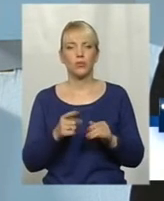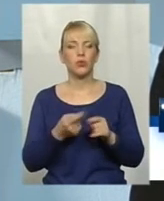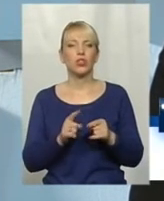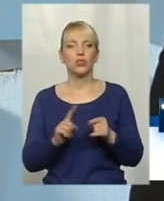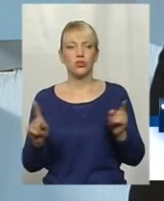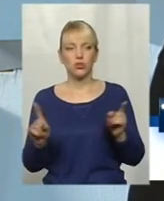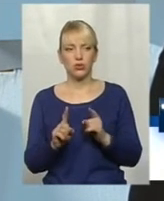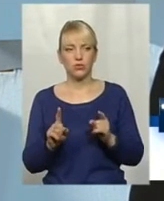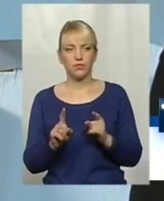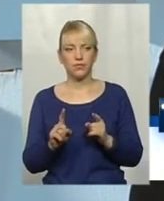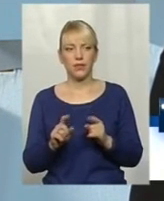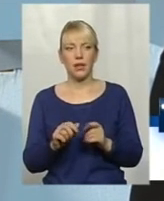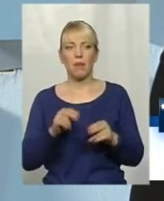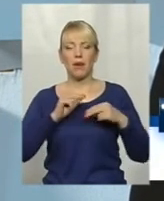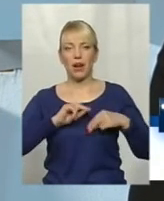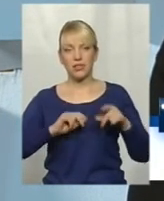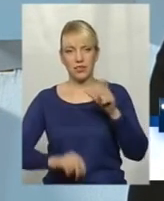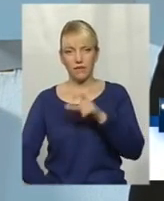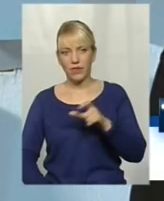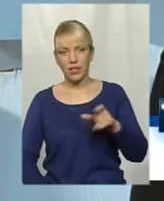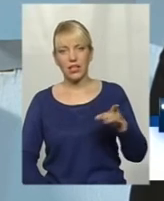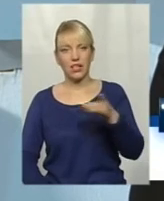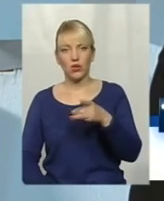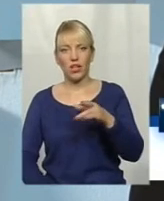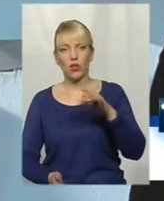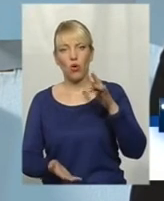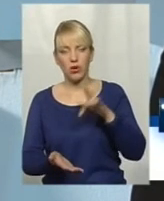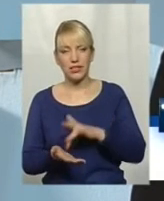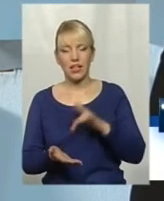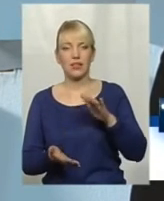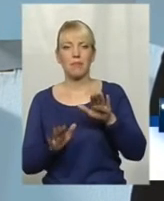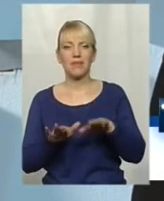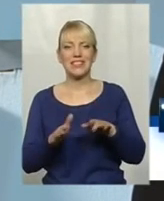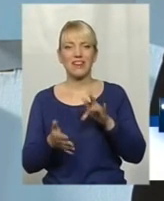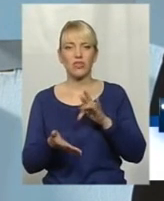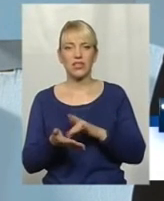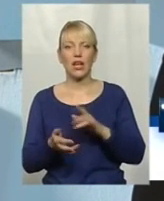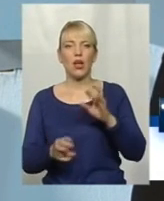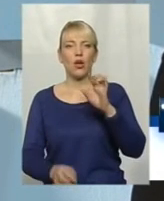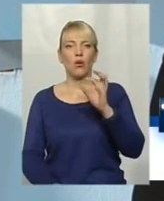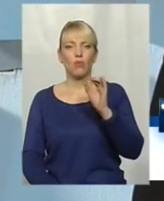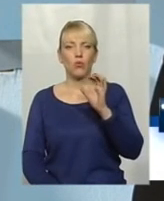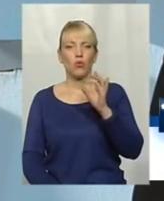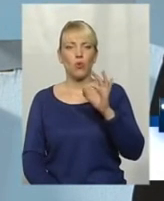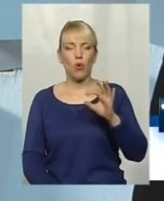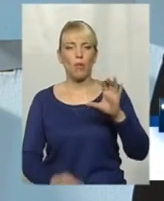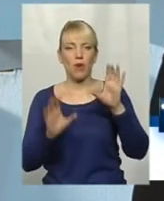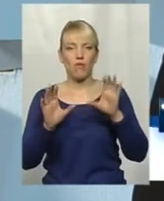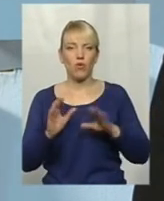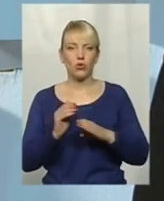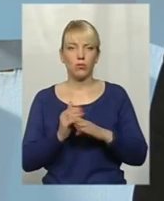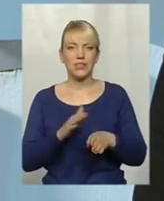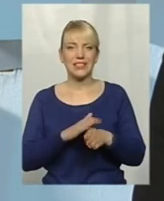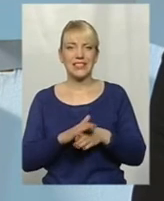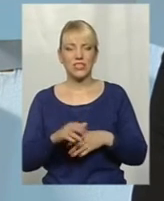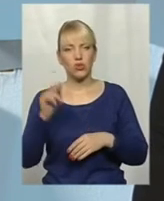полягає в тому, що працівники як регіонального центру, місцевого центру, бюро правової допомоги здійснюють